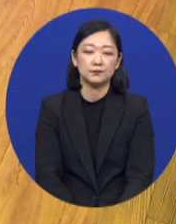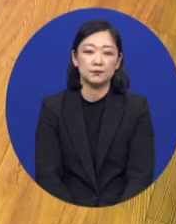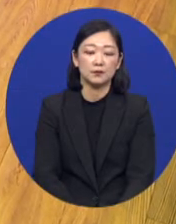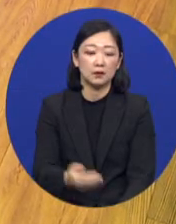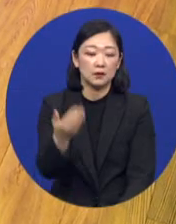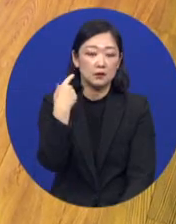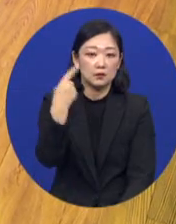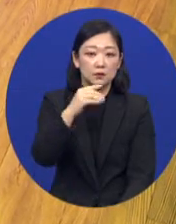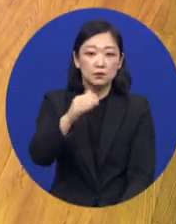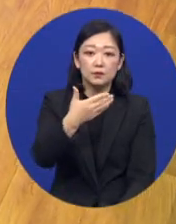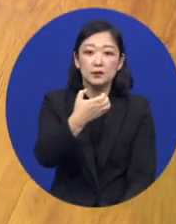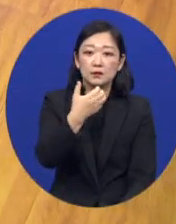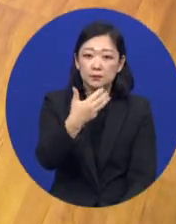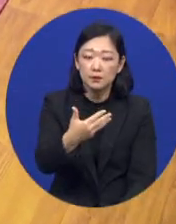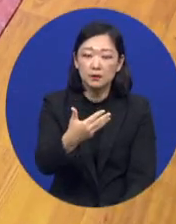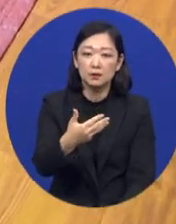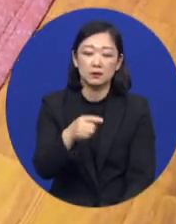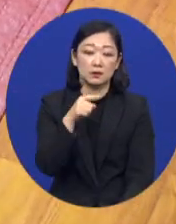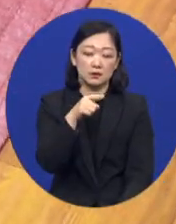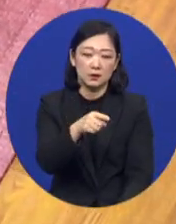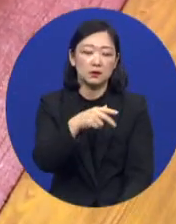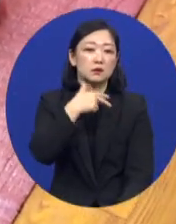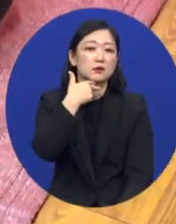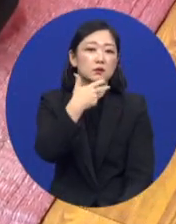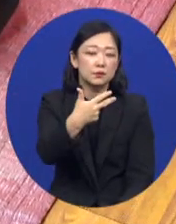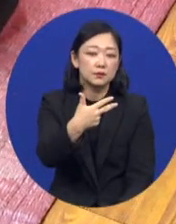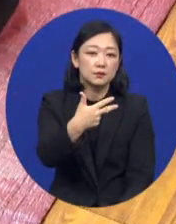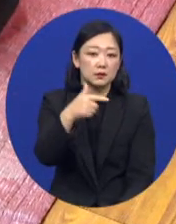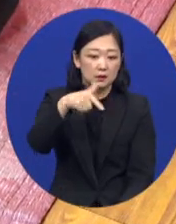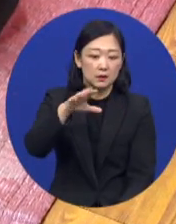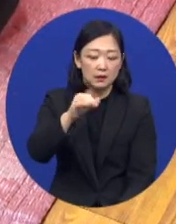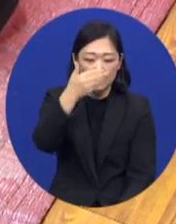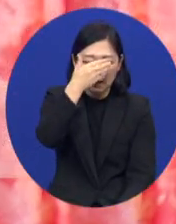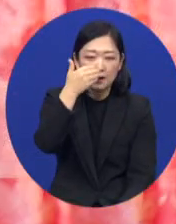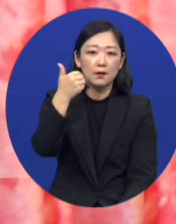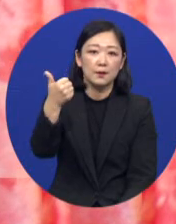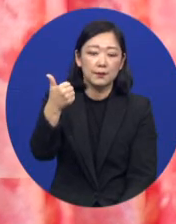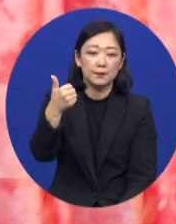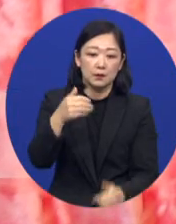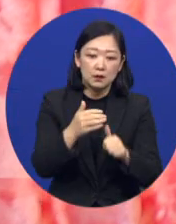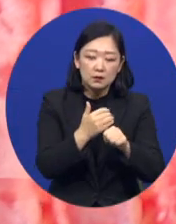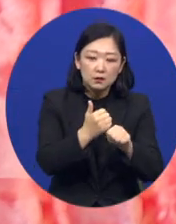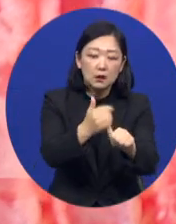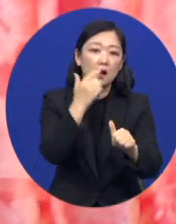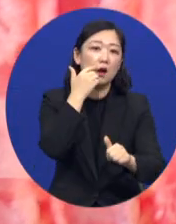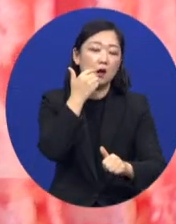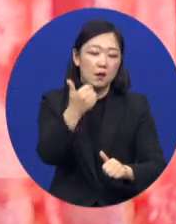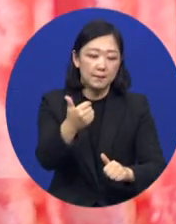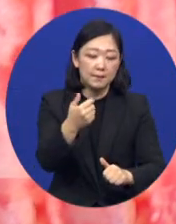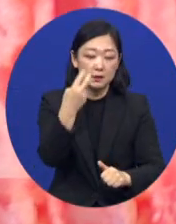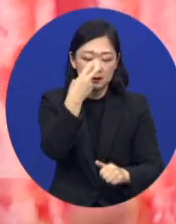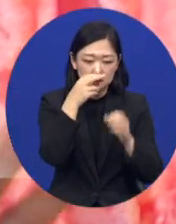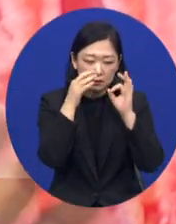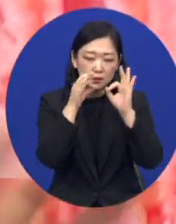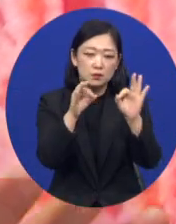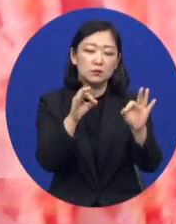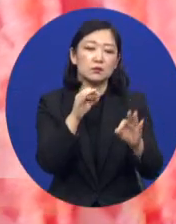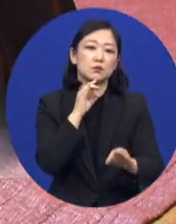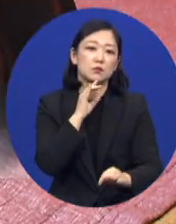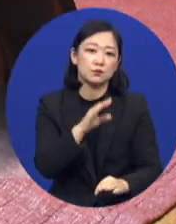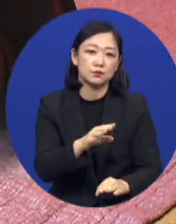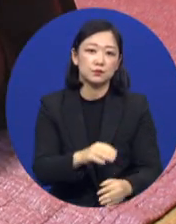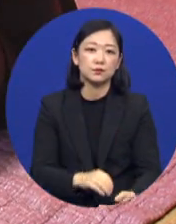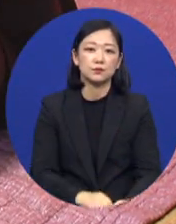지난 1948년 당시 7살이던 강일수 할아버지는 끌려가는 아버지를 지켜볼 수밖에